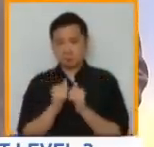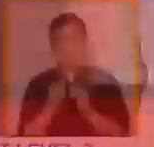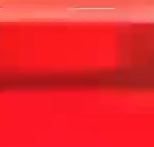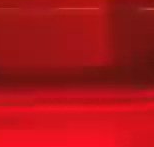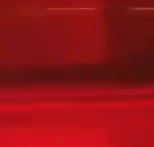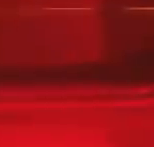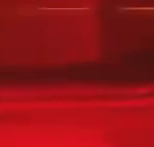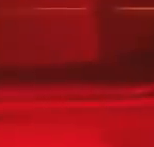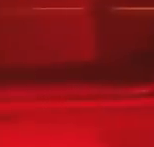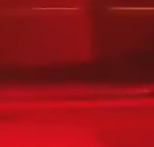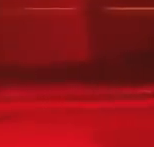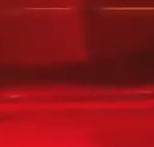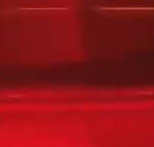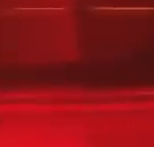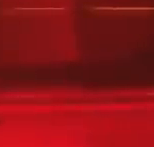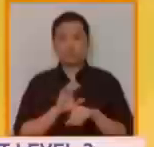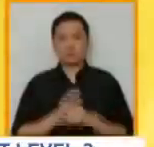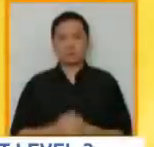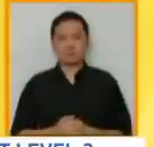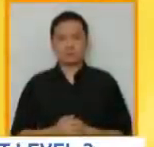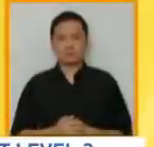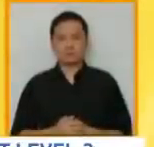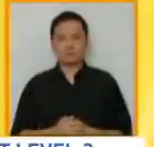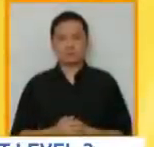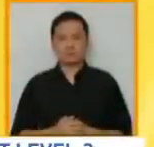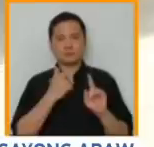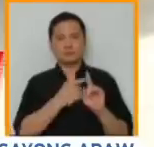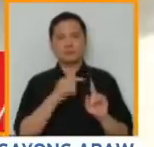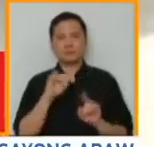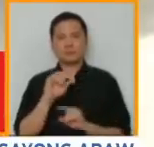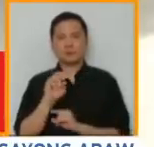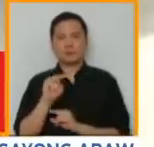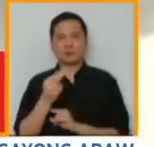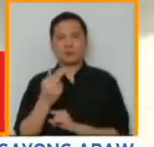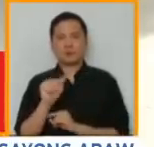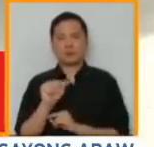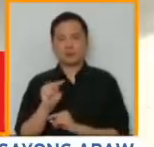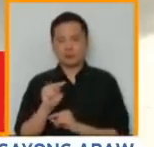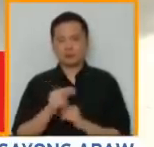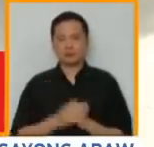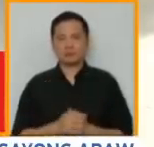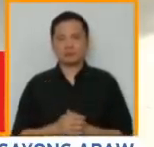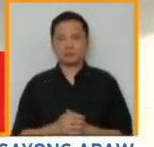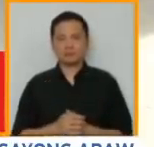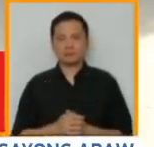may unang balita si Jonathan Andal. Jonathan! Ivan, ang dami ng